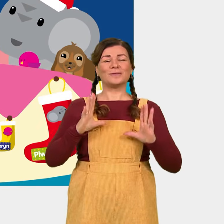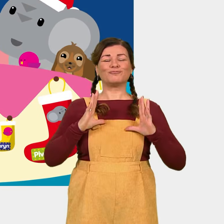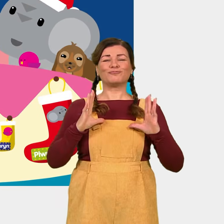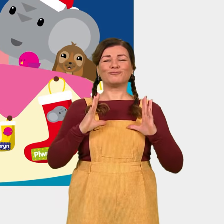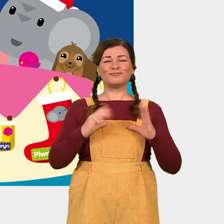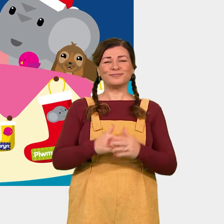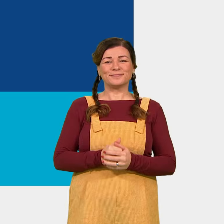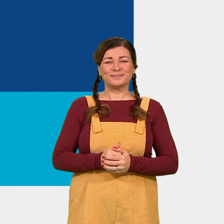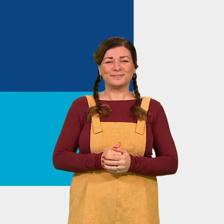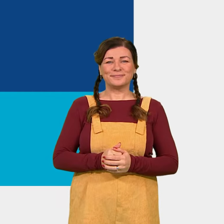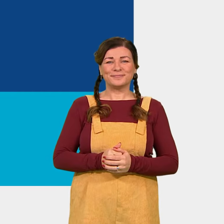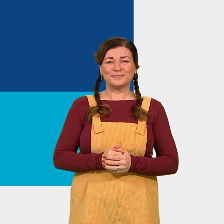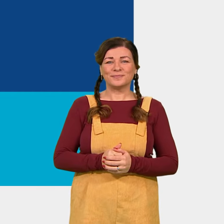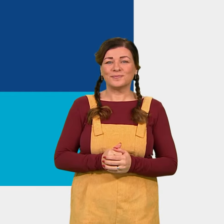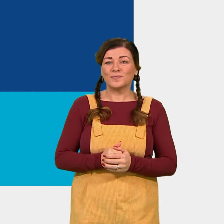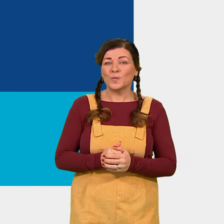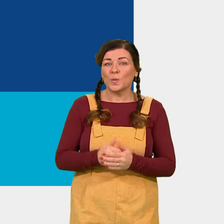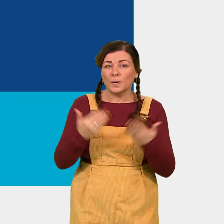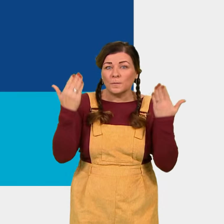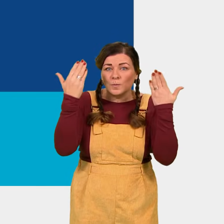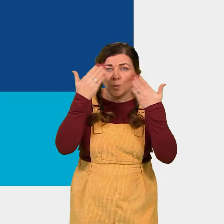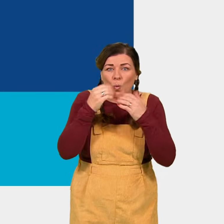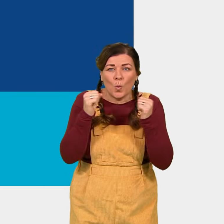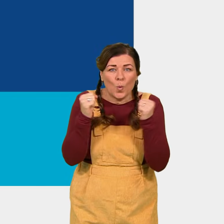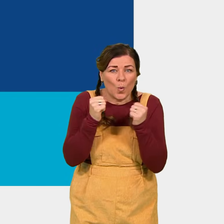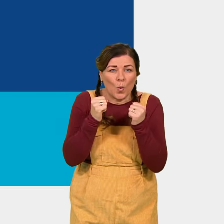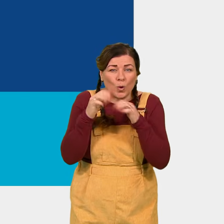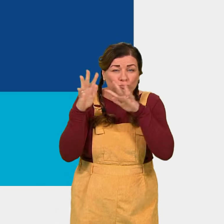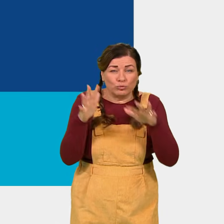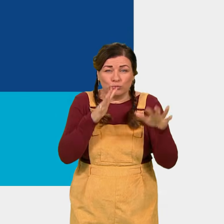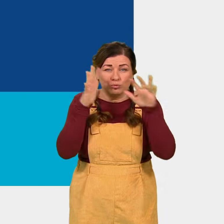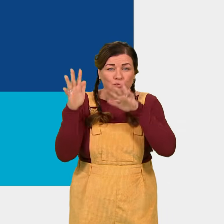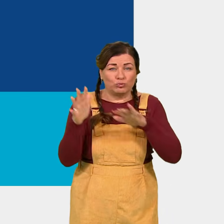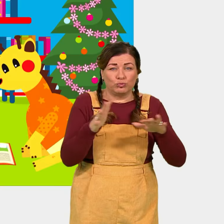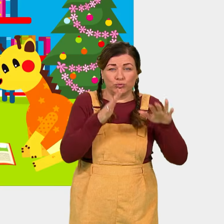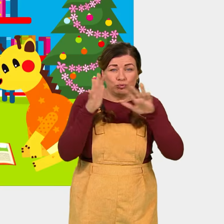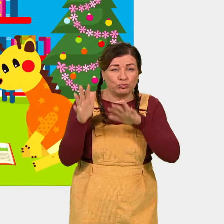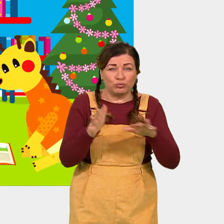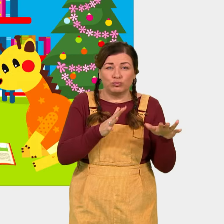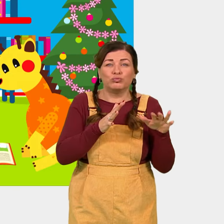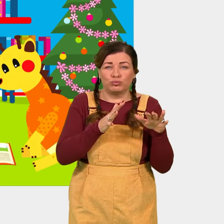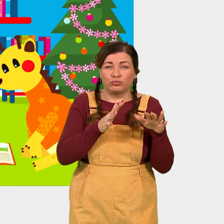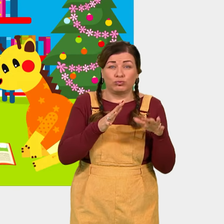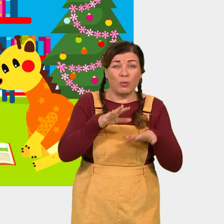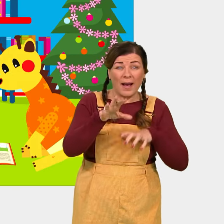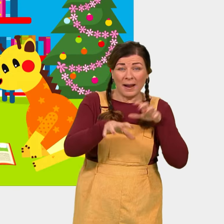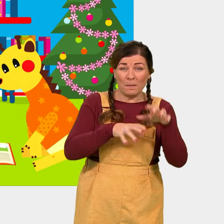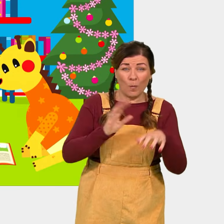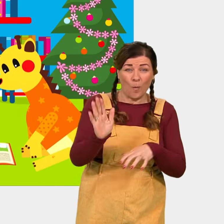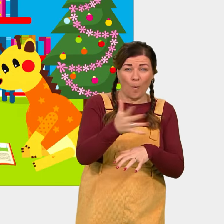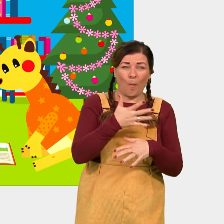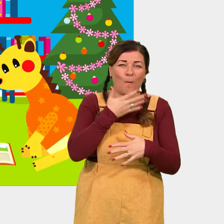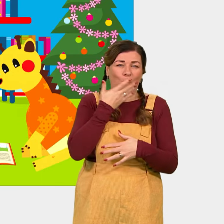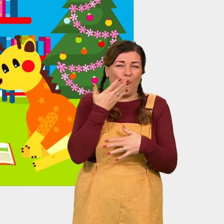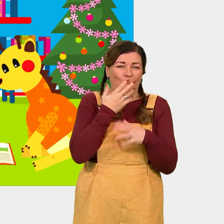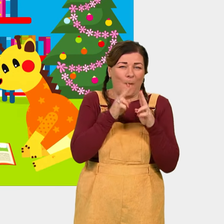gyfforddus. Roedd hi noson oer a stormus ym Mae'r cyw, ac roedd yr anifeiliaid yn